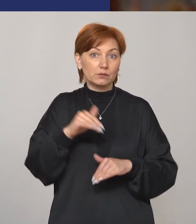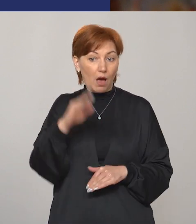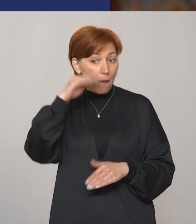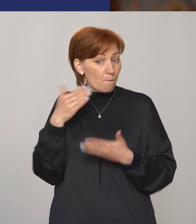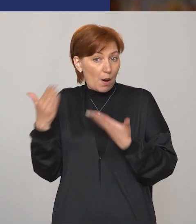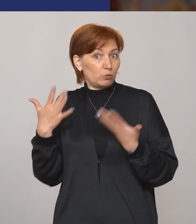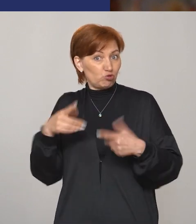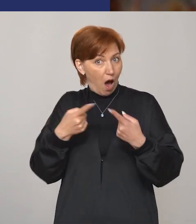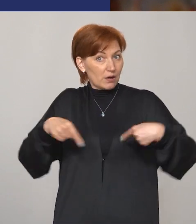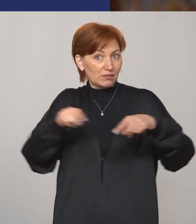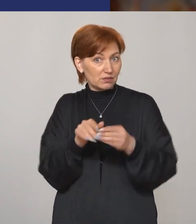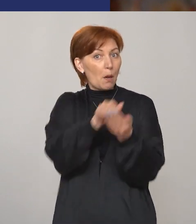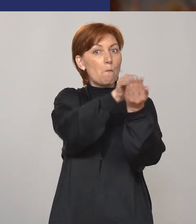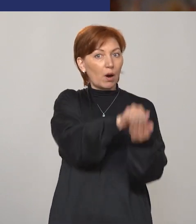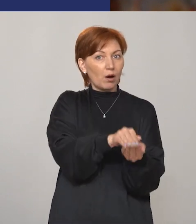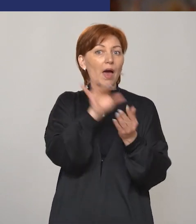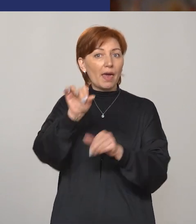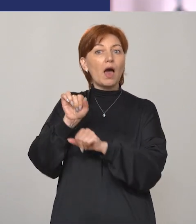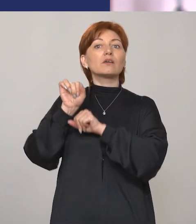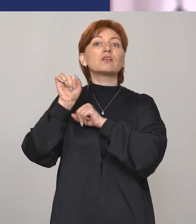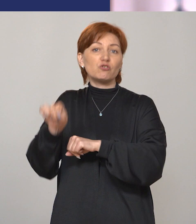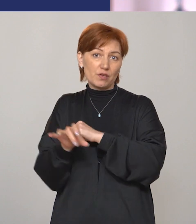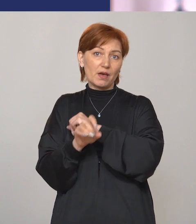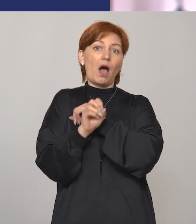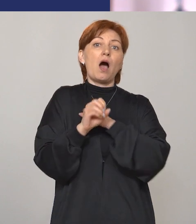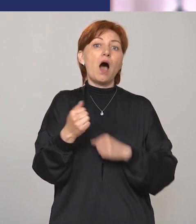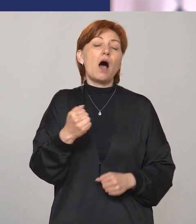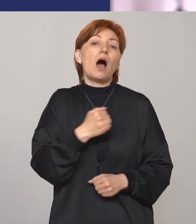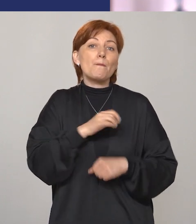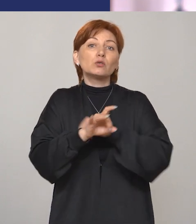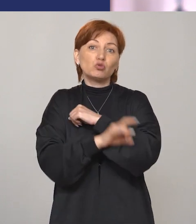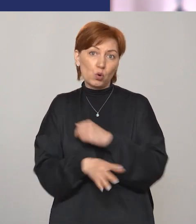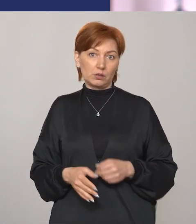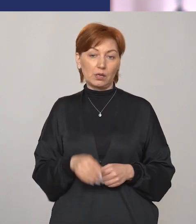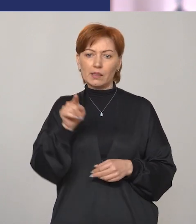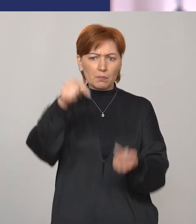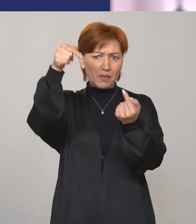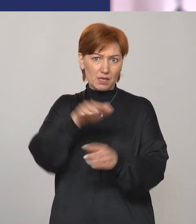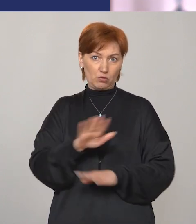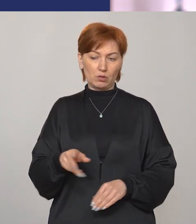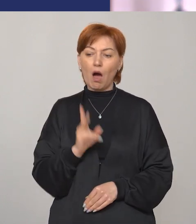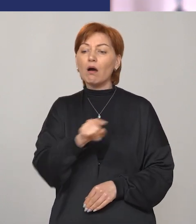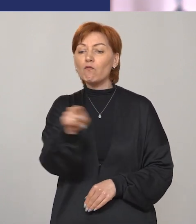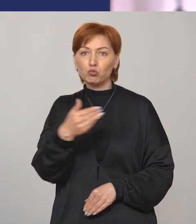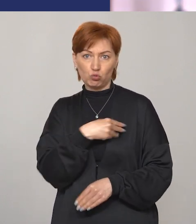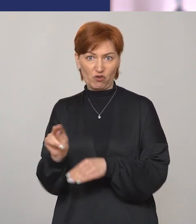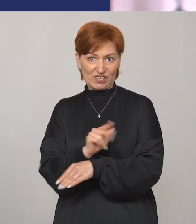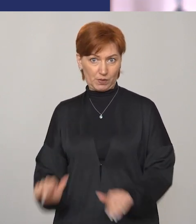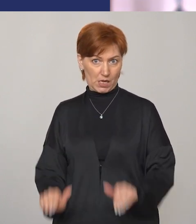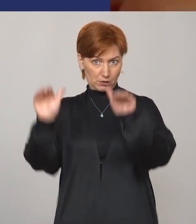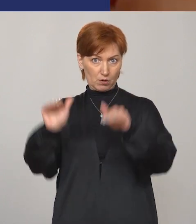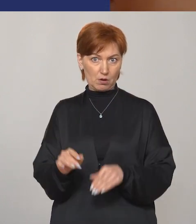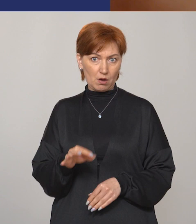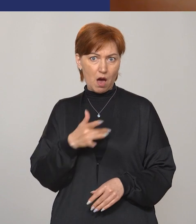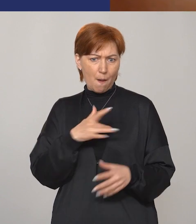организатор похорон и защитник обездоленных. Тебе не идет. Кого ты хочешь из нее воспитать? Бездушную